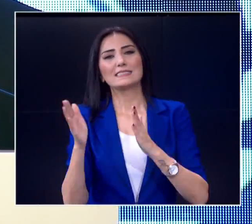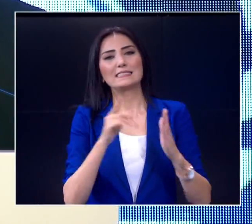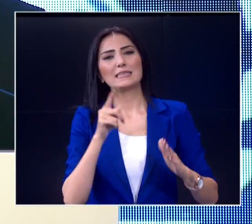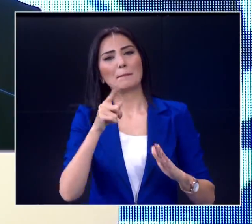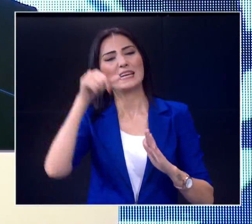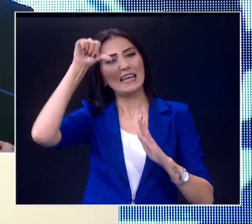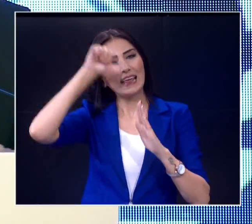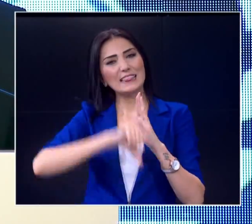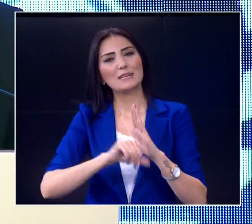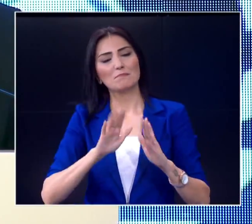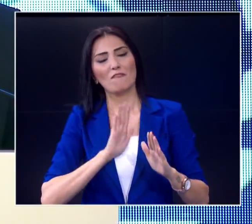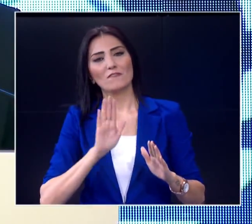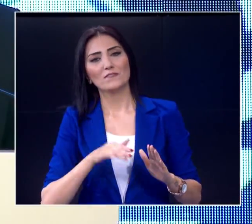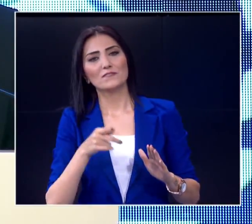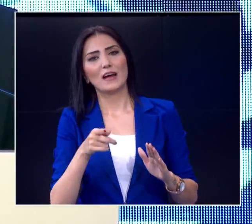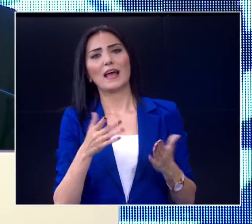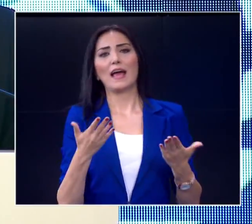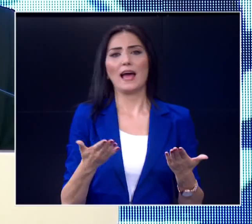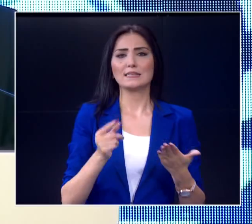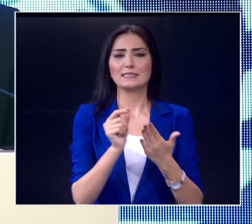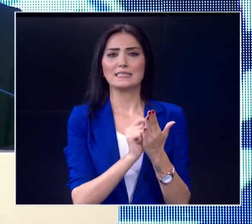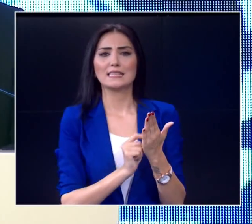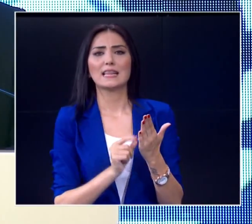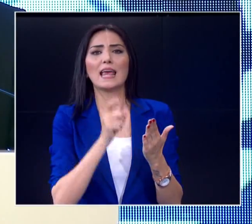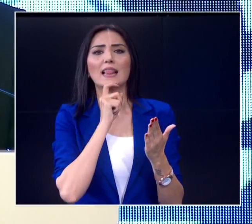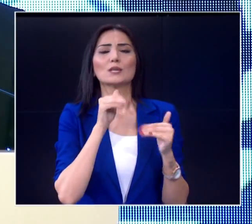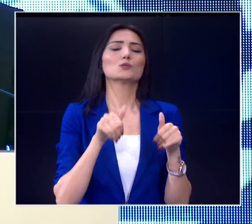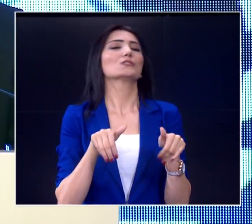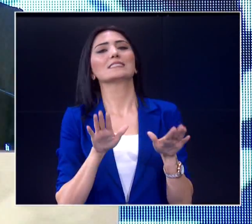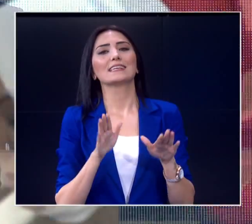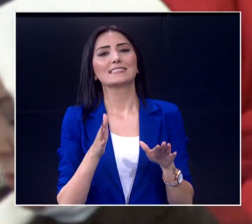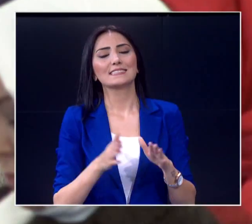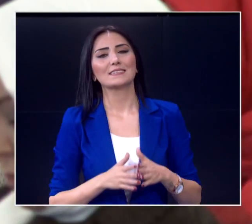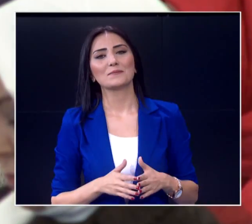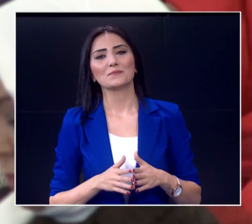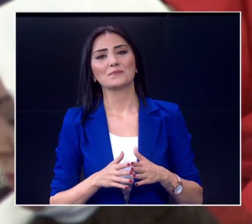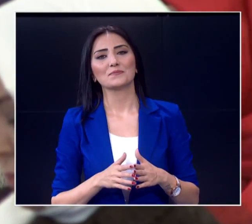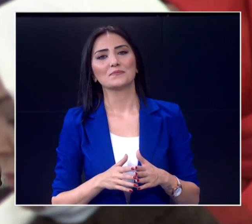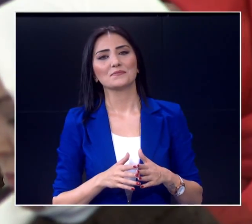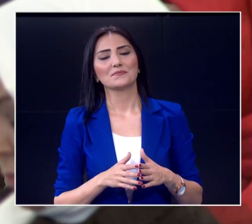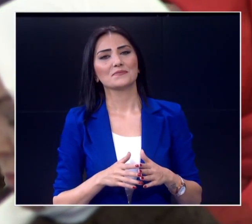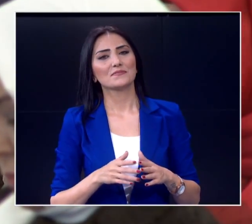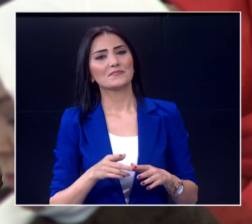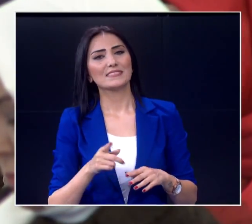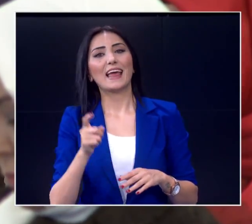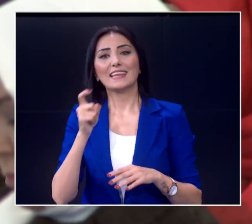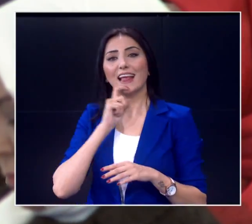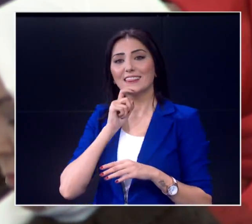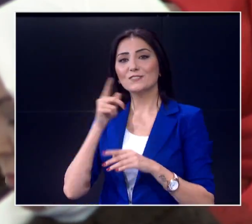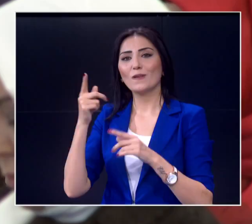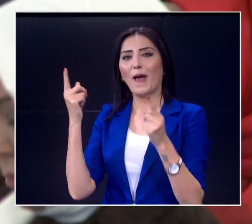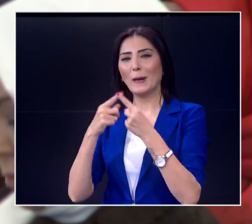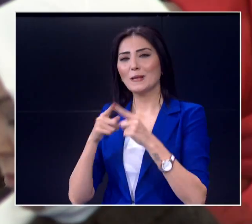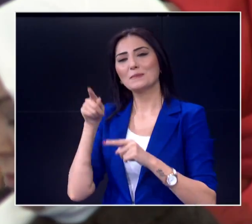bir indirimden bahsediyoruz. Eğer yazılanlar yanlış değilse. Ahmet Bey, yanlışsa hesabını